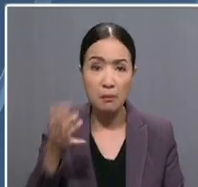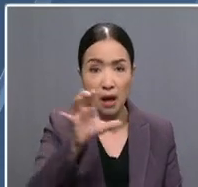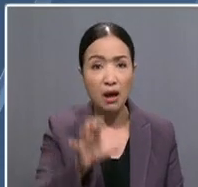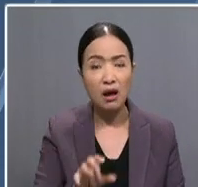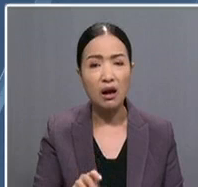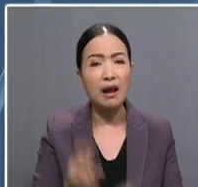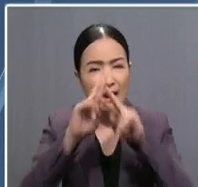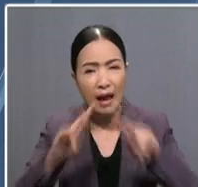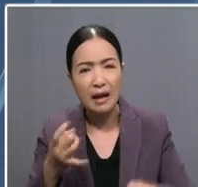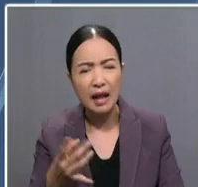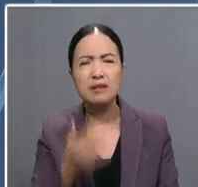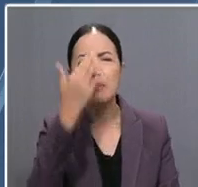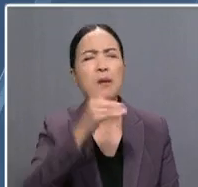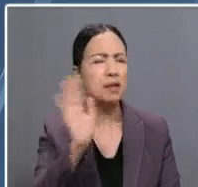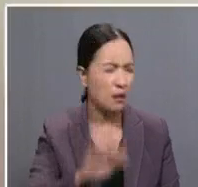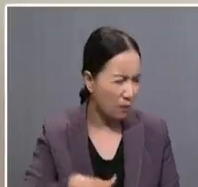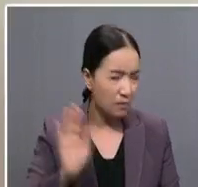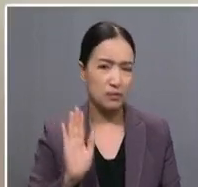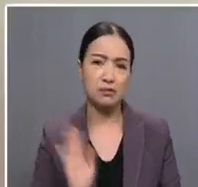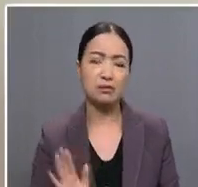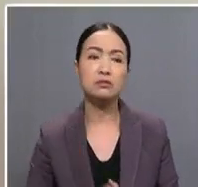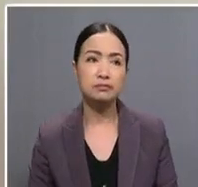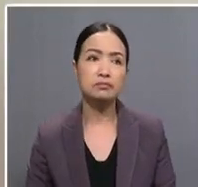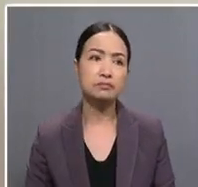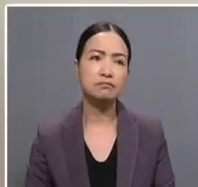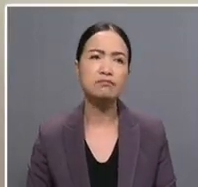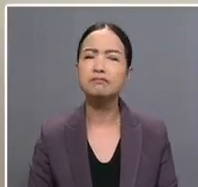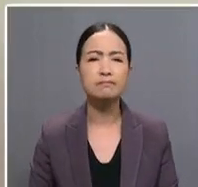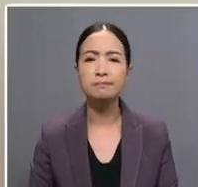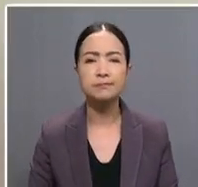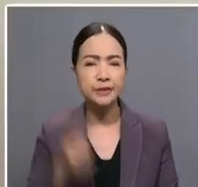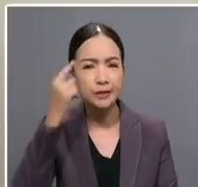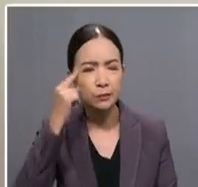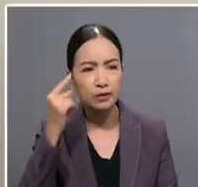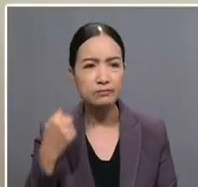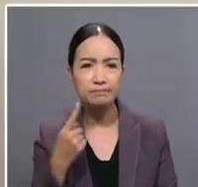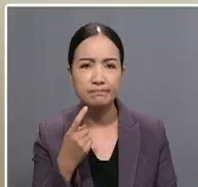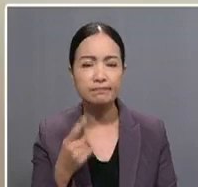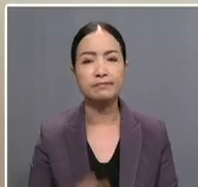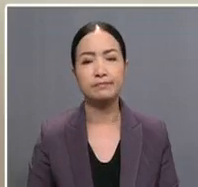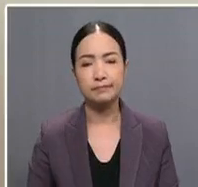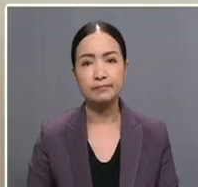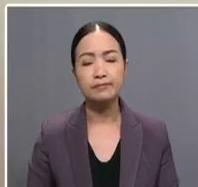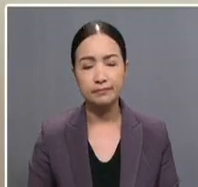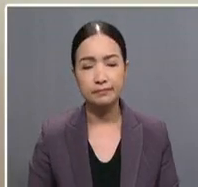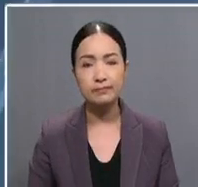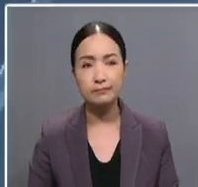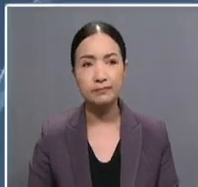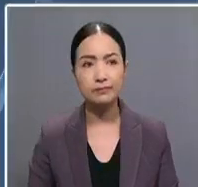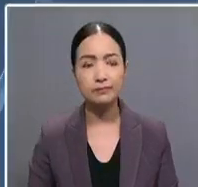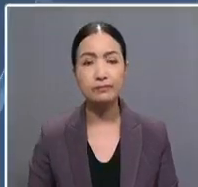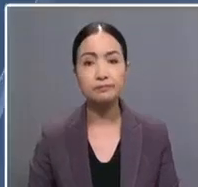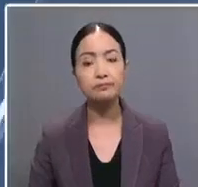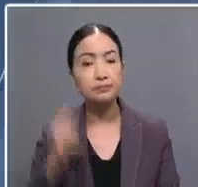าคือร้านอะไรเอาเหอะมันเป็นเรื่องที่แบบว่ามันไม่น่าจะเกิดขึ้นได้ เธอก็เจต